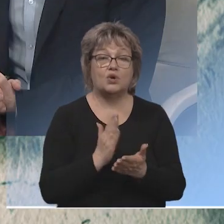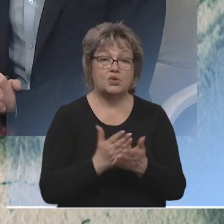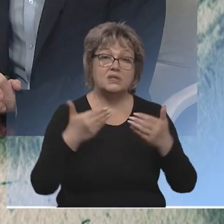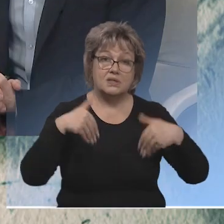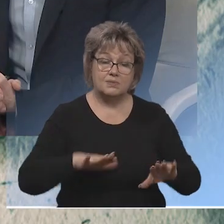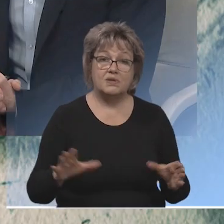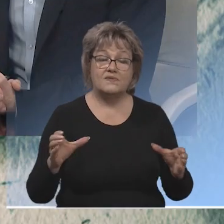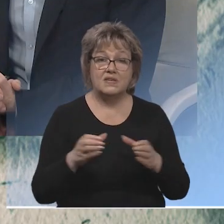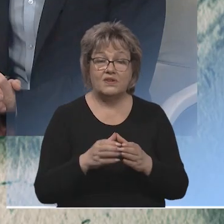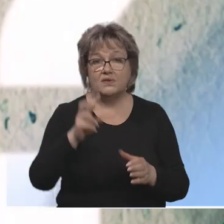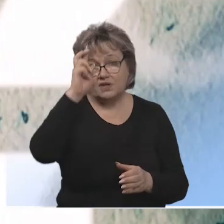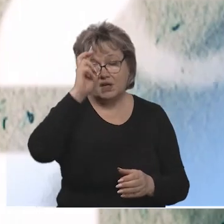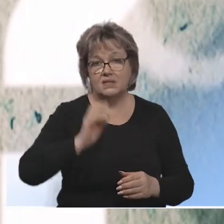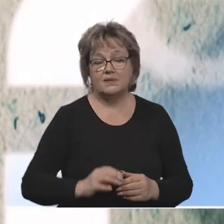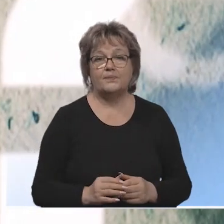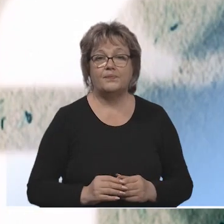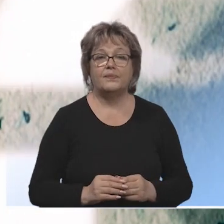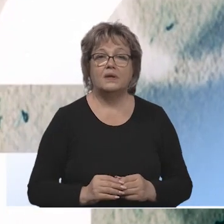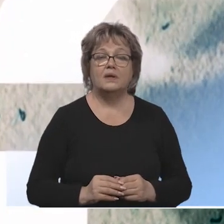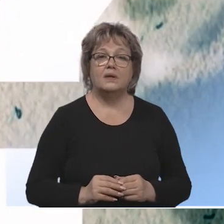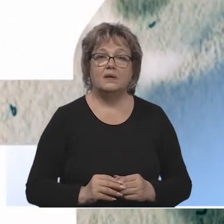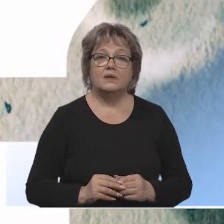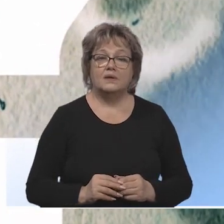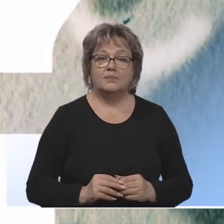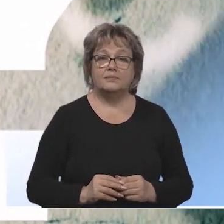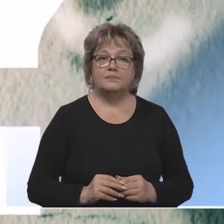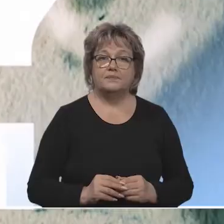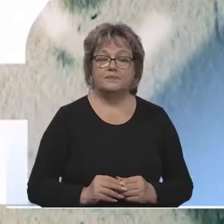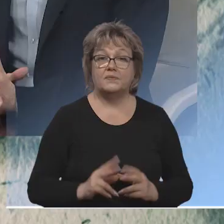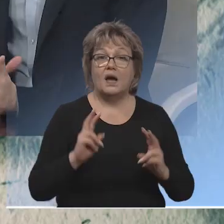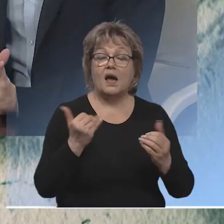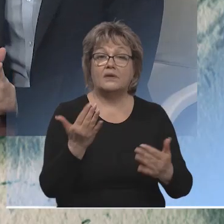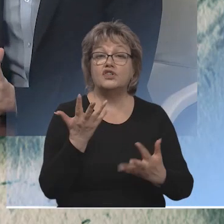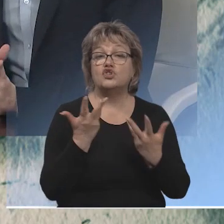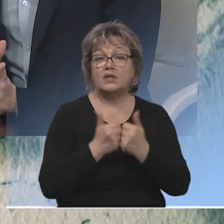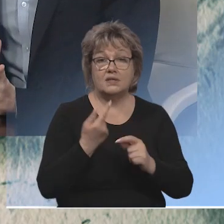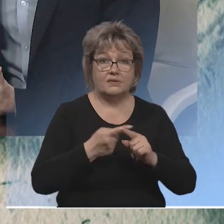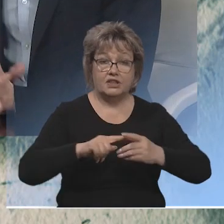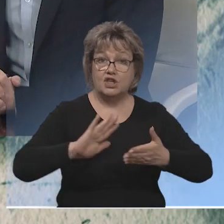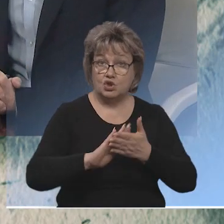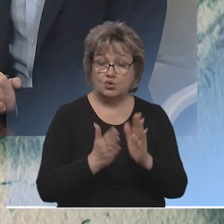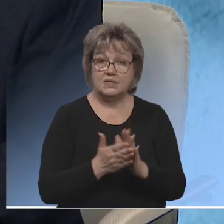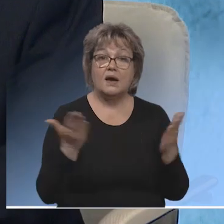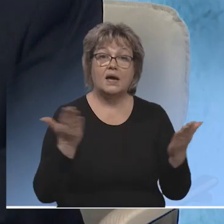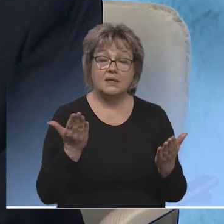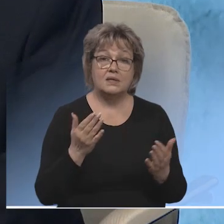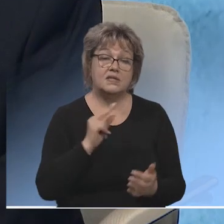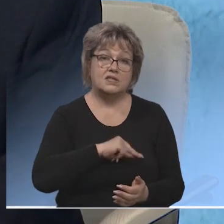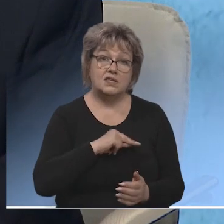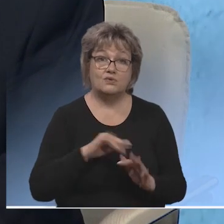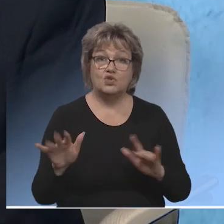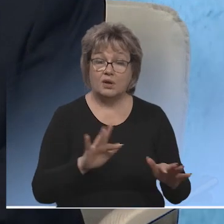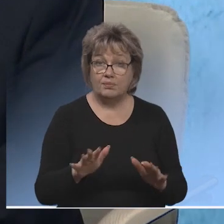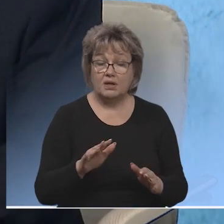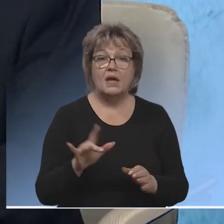находится на рассмотрении в Совете Федерации. Как вы считаете, вот в этой ситуации, какие из